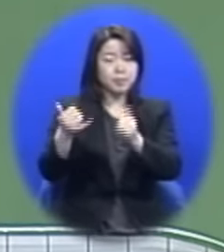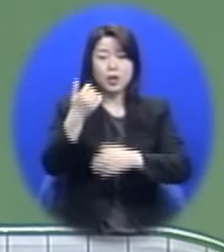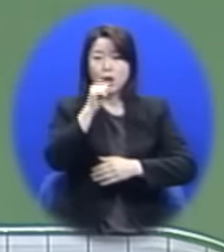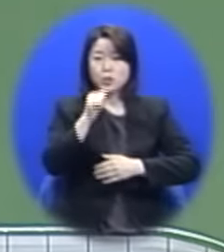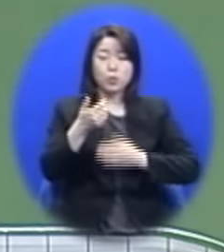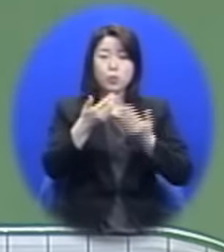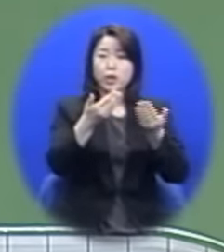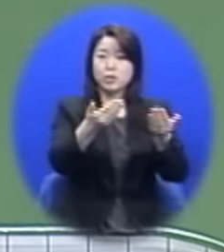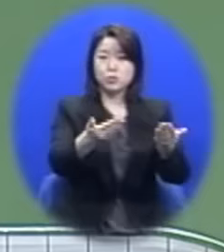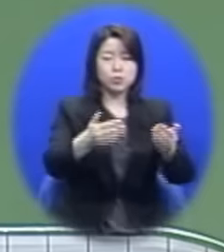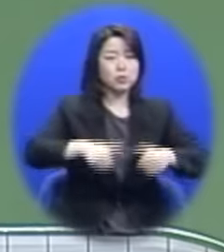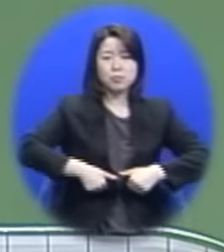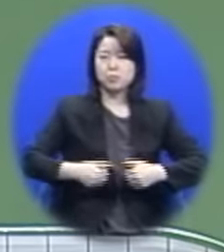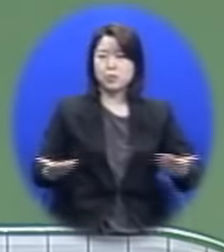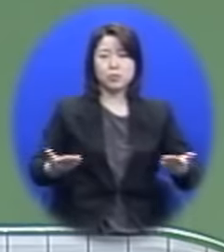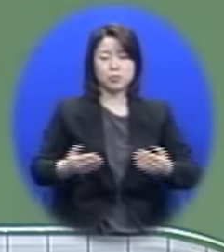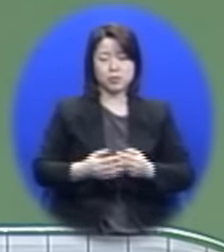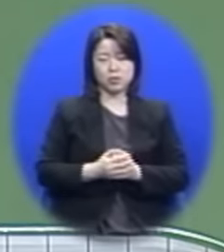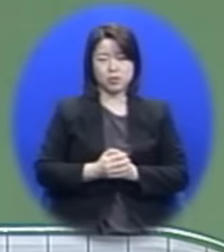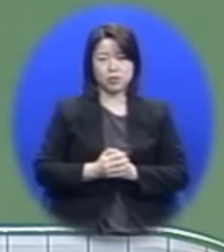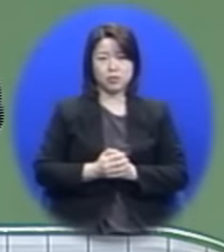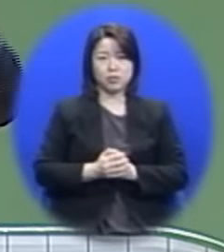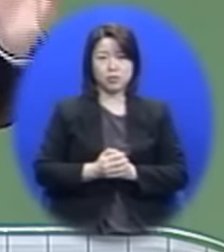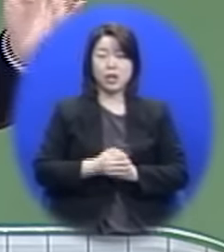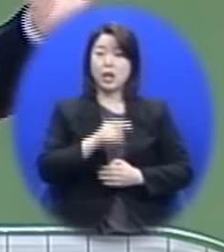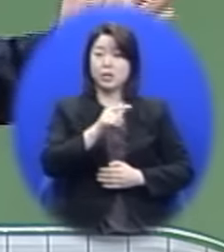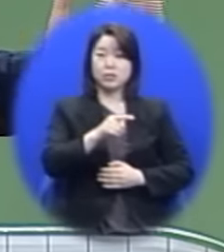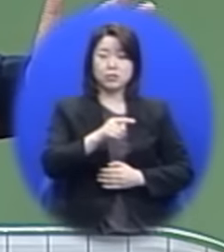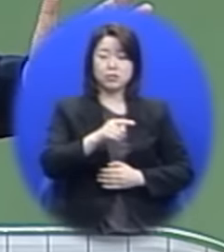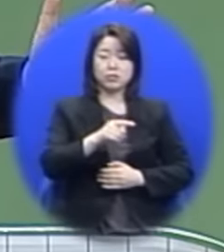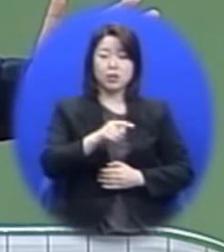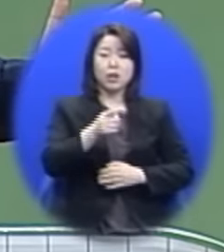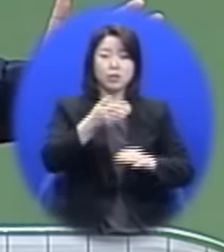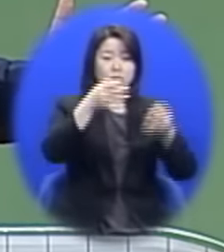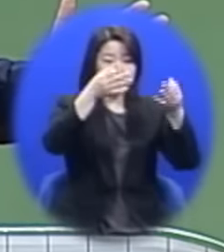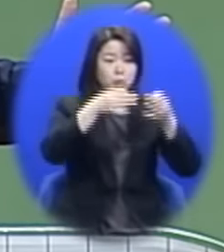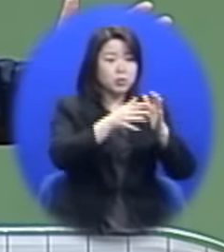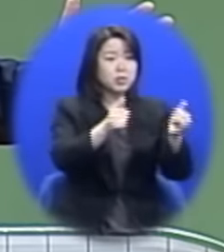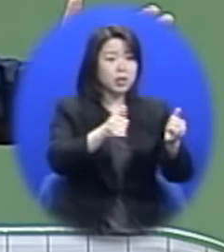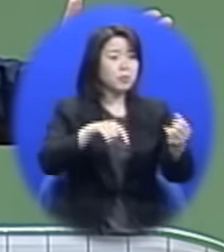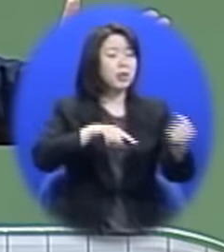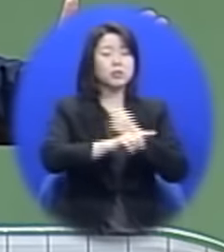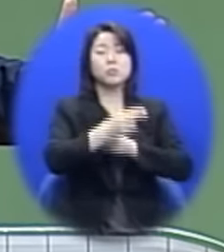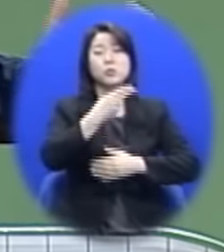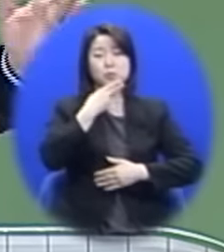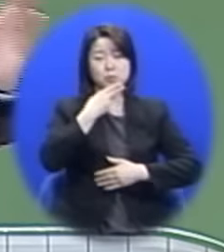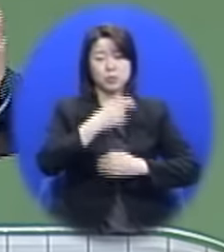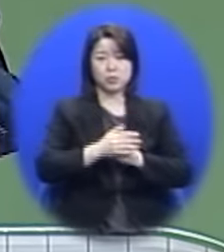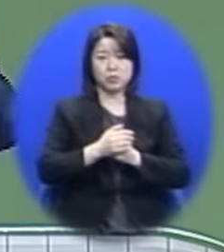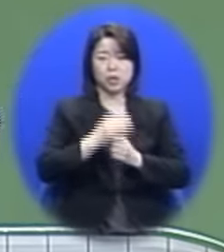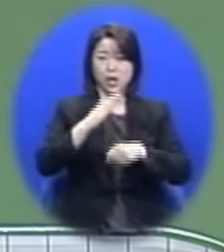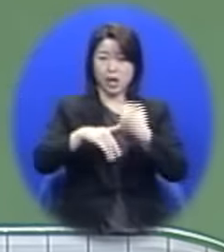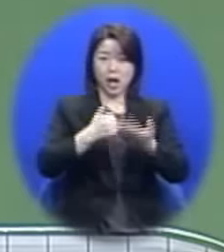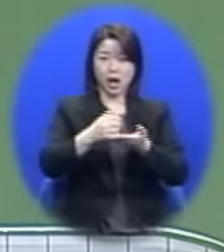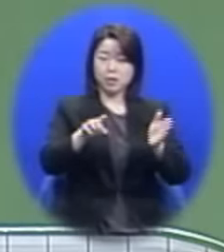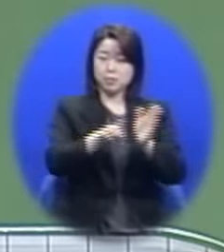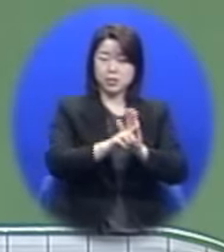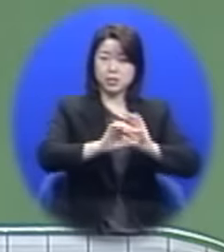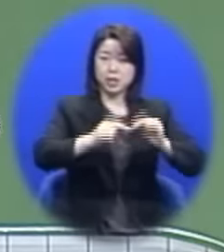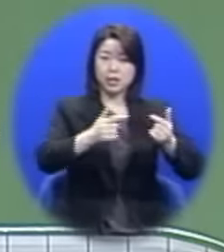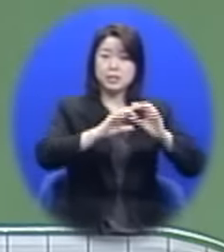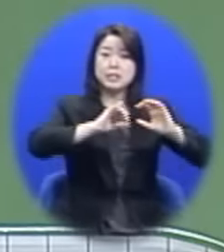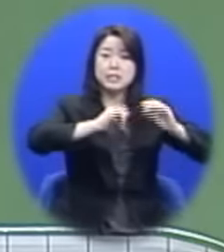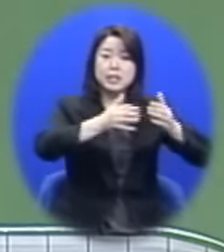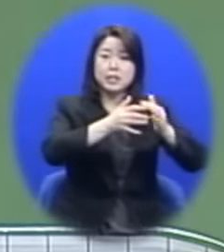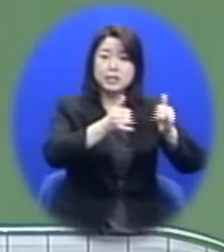소개해 줄 필요가 없어요. 그건 그들에게 아무 의미가 없어요. 하나님을 믿지 않는 세상